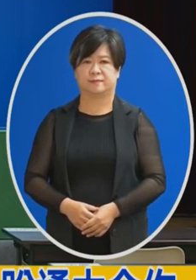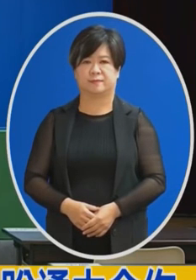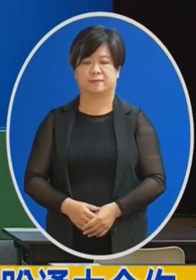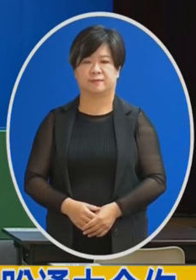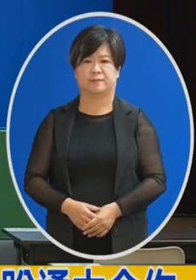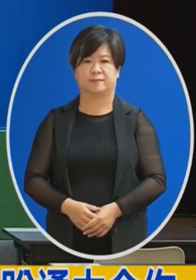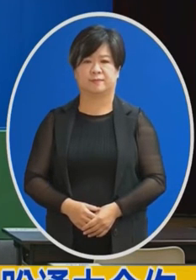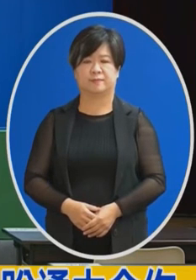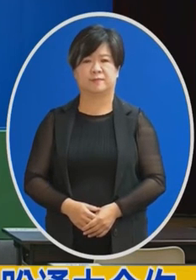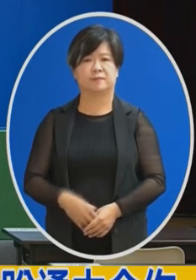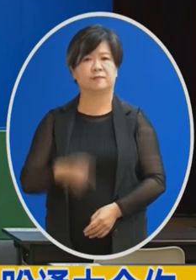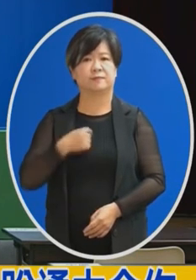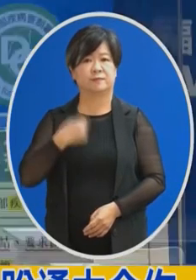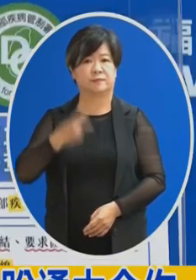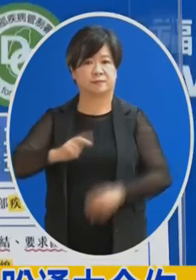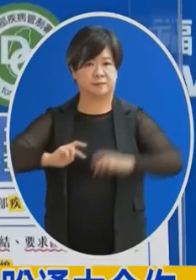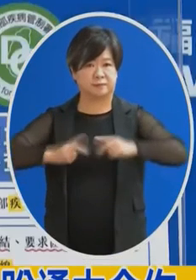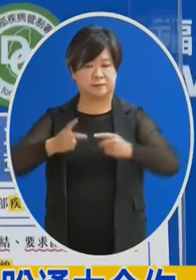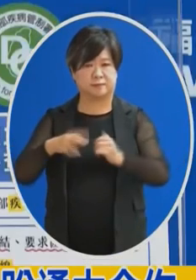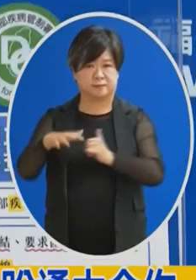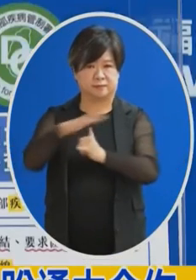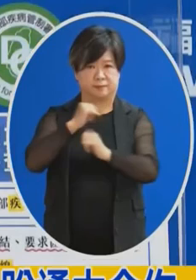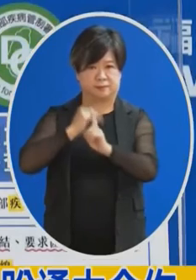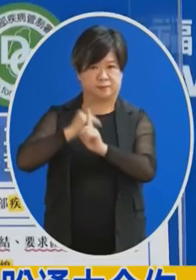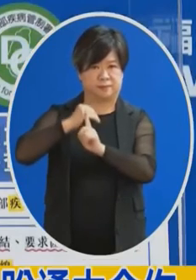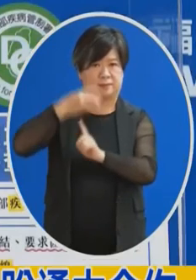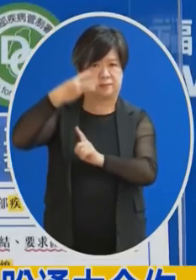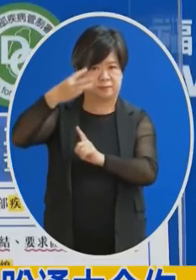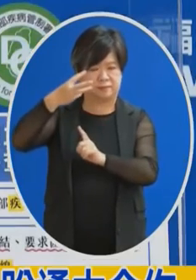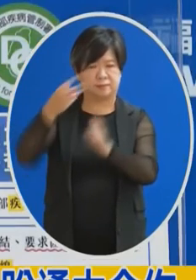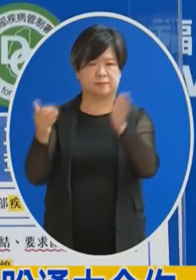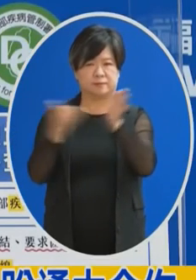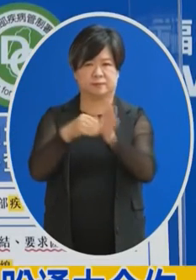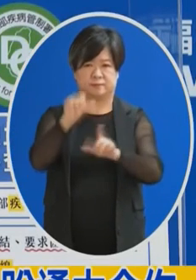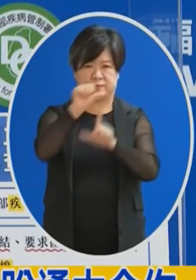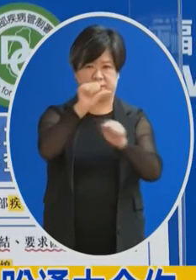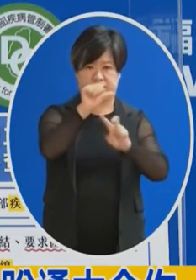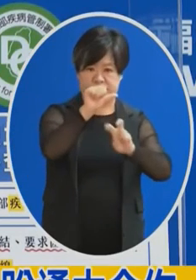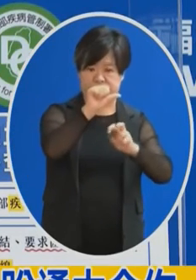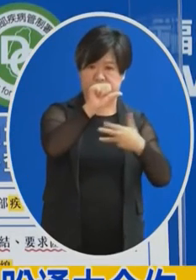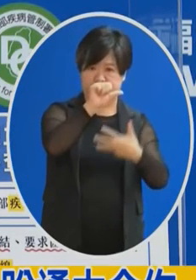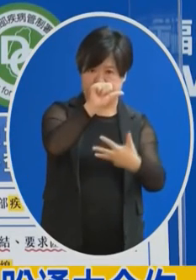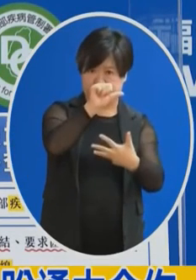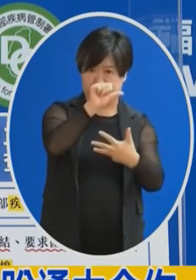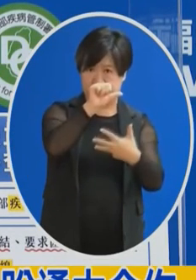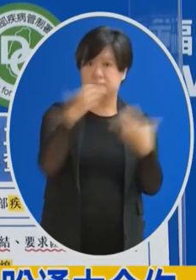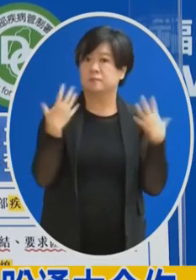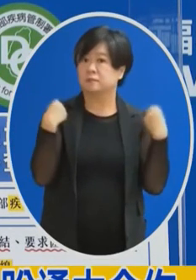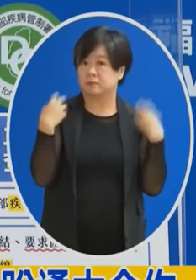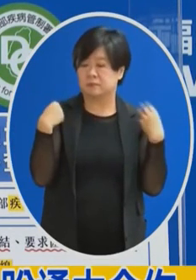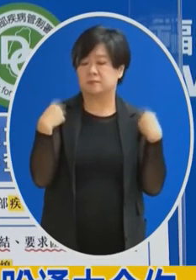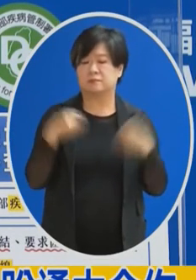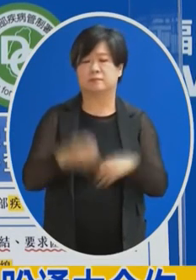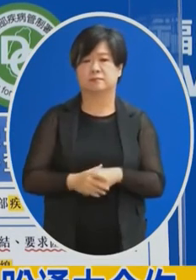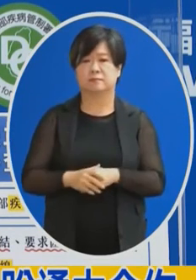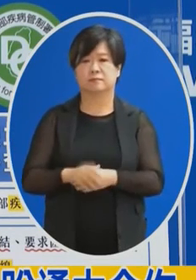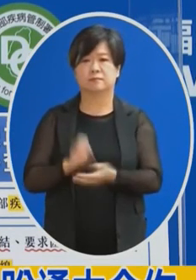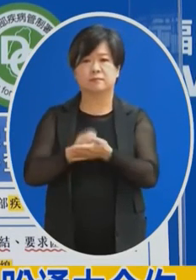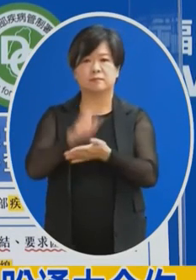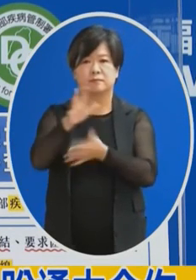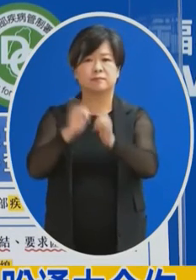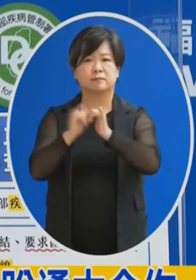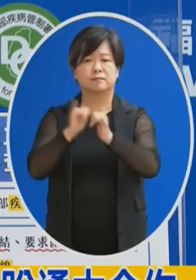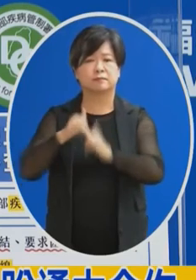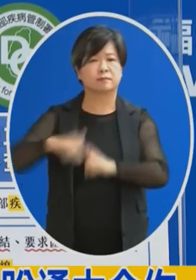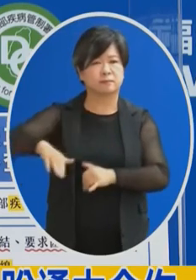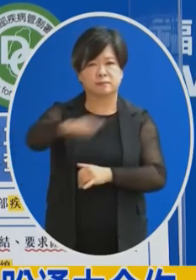好，这边我要特别订正一下，这个全国三级还是到5月28号，哦，还是要再次的跟社会大众说明一